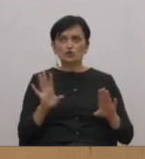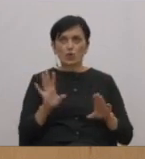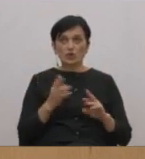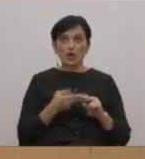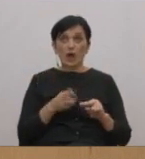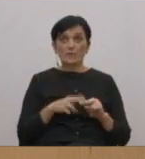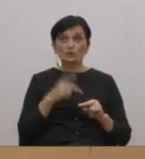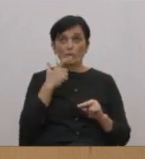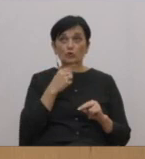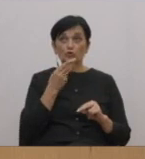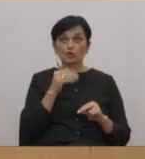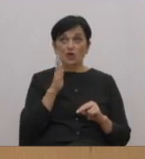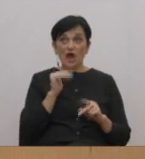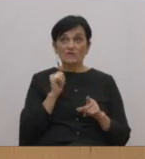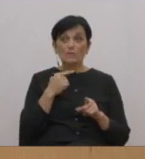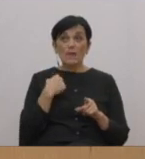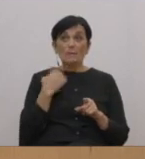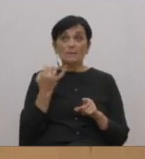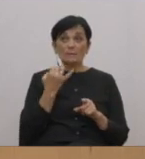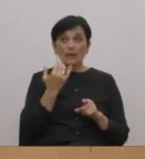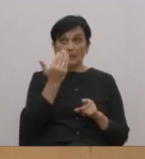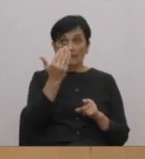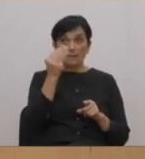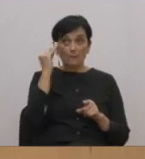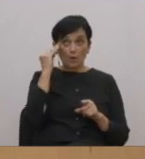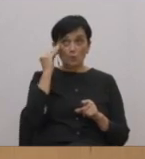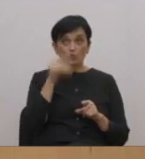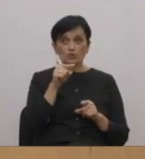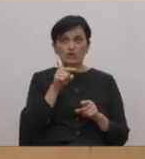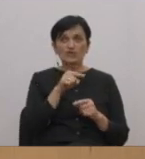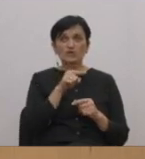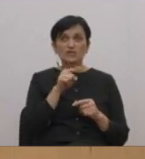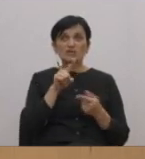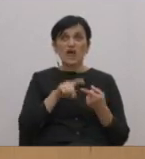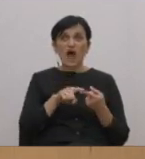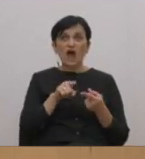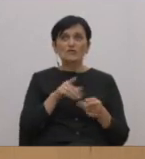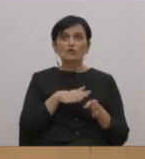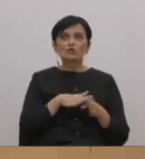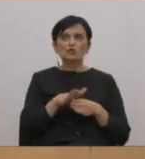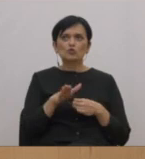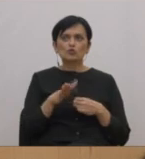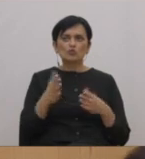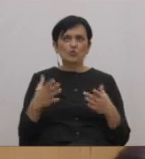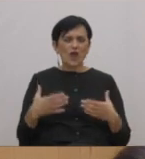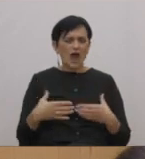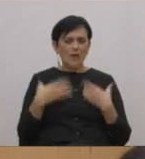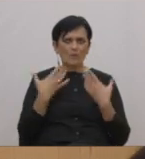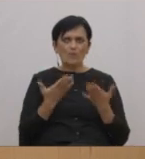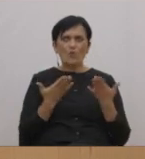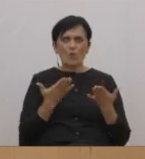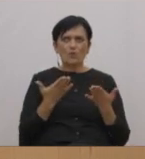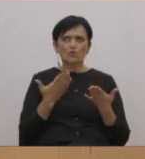Amitom, baton șaua. Eha, mă mai interesează cu oamenii mosazreba, arniș nu tan dacă au și revit. Am sruliat amoraluri.